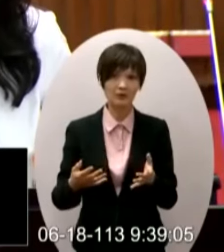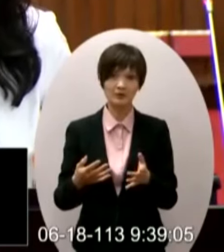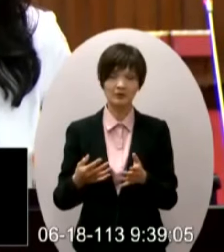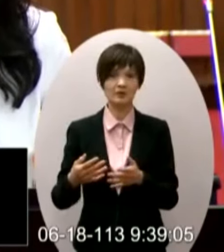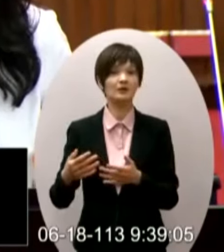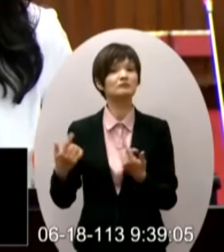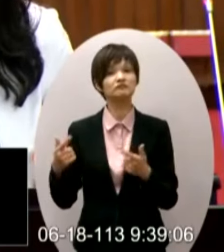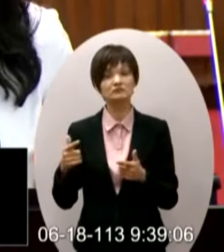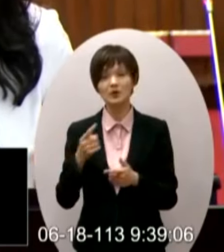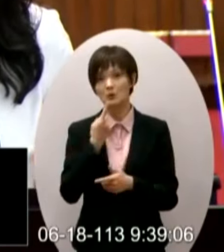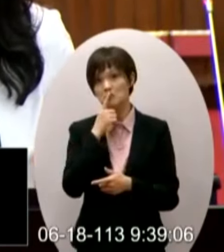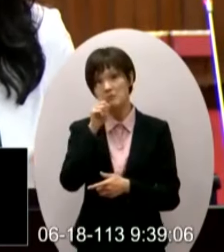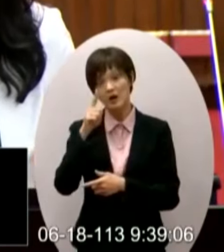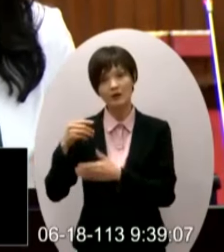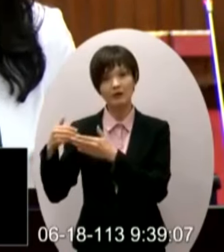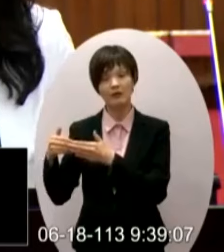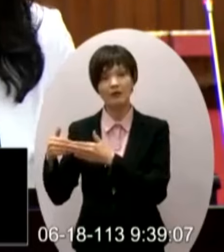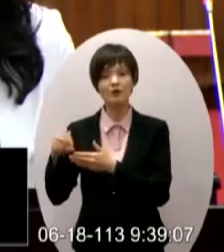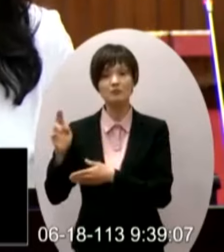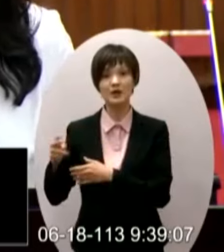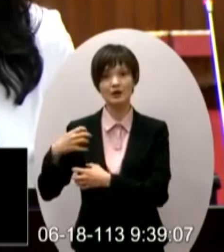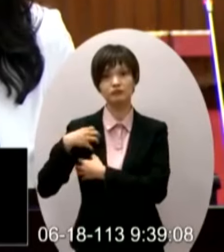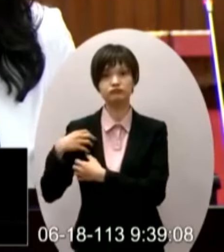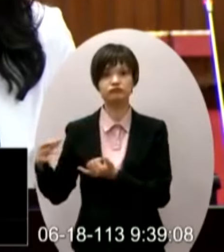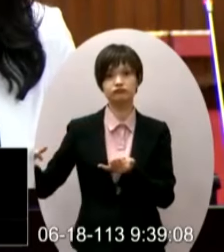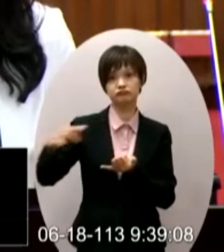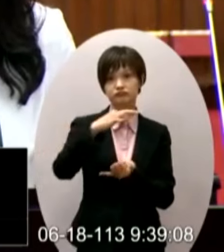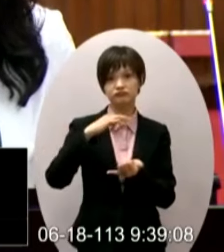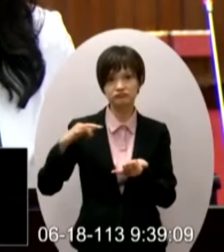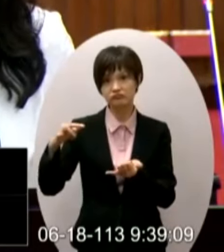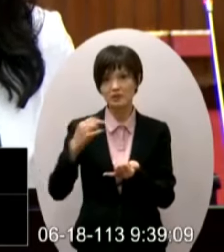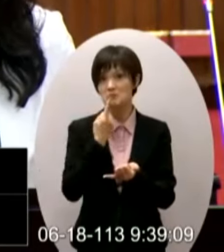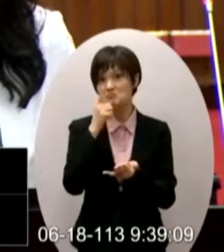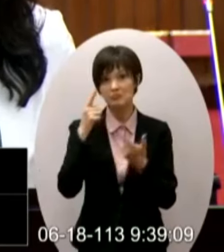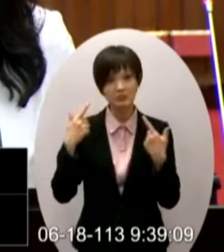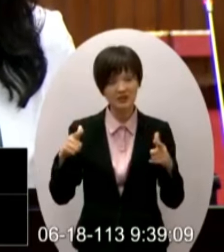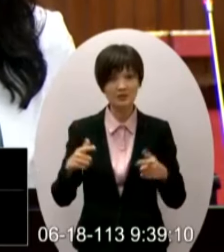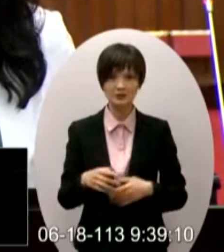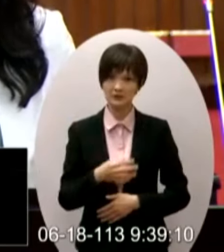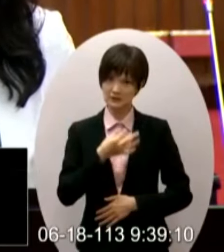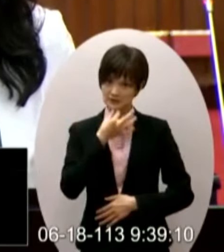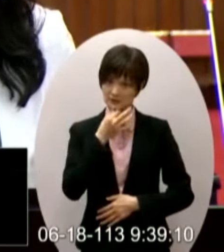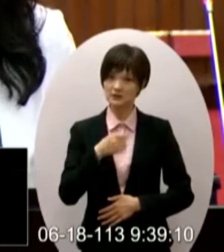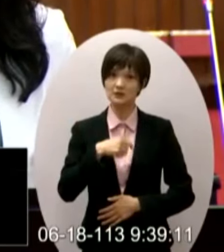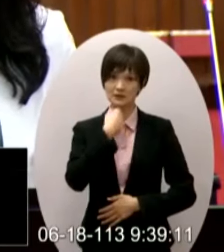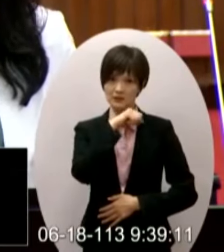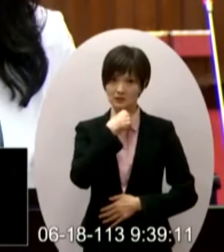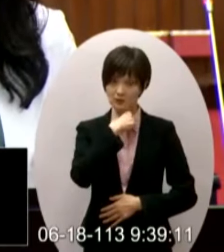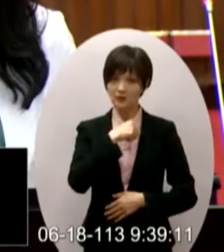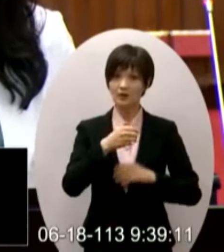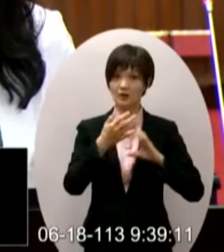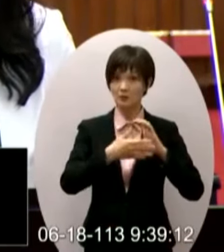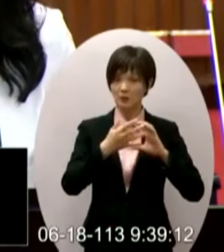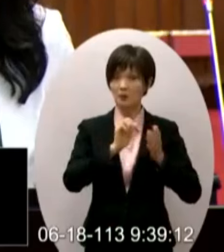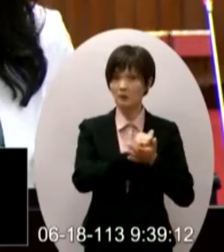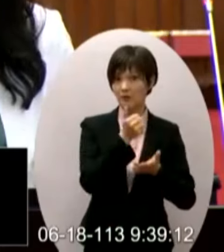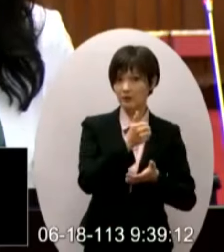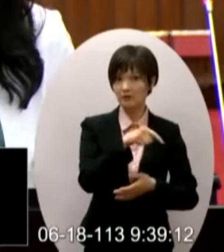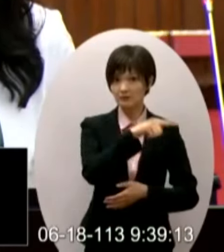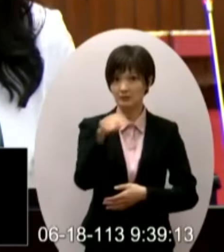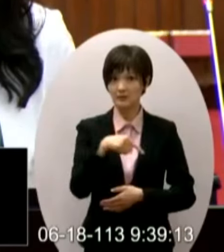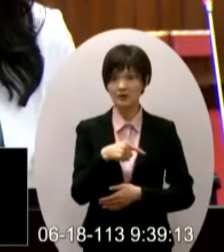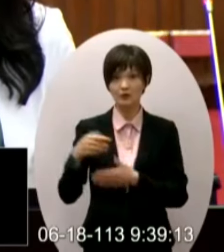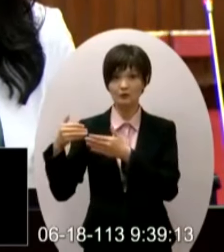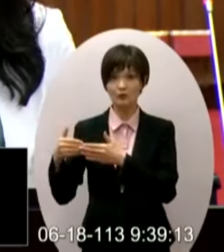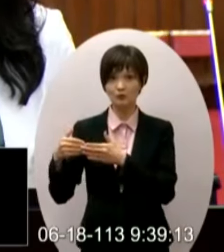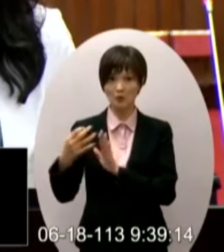共军绕台哦，包括台湾的媒体人，都可以被中国列为所谓的不欢迎对象、监